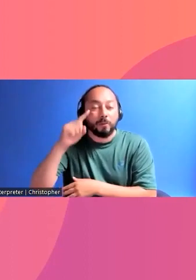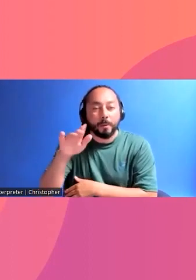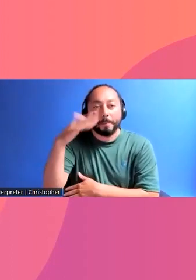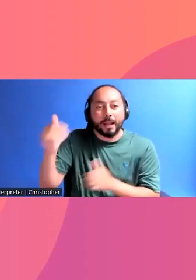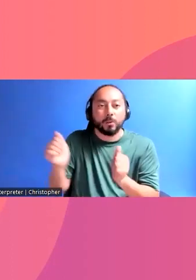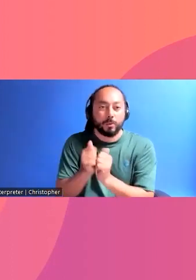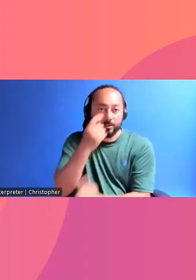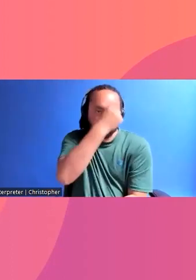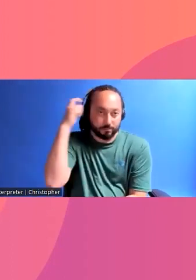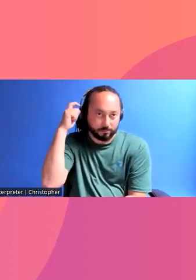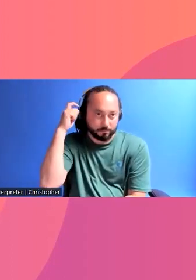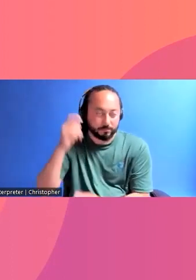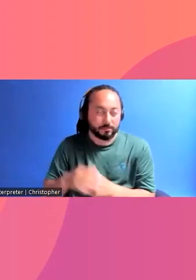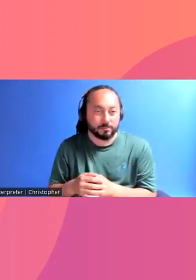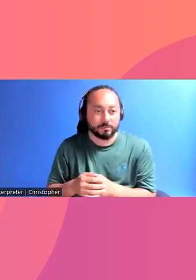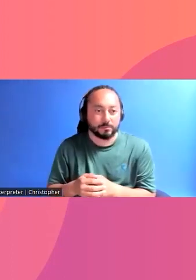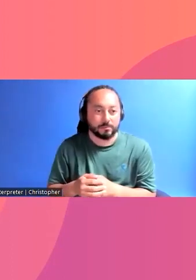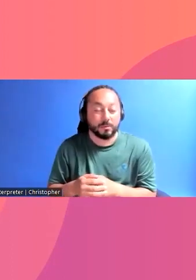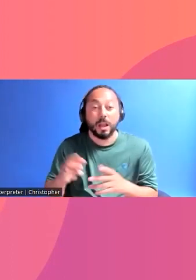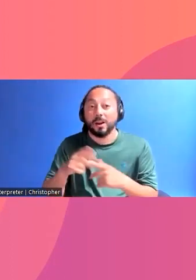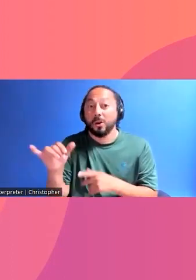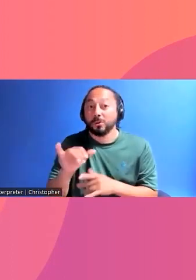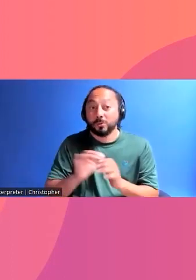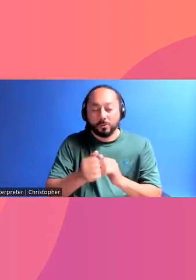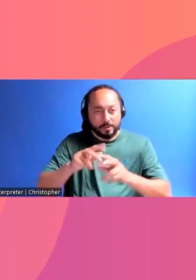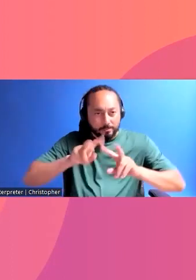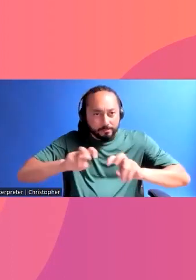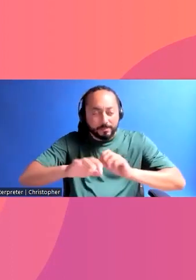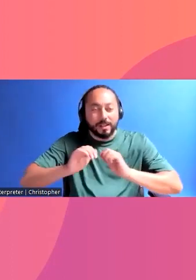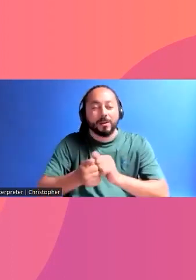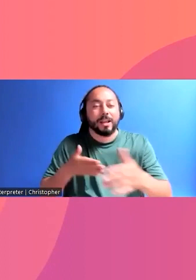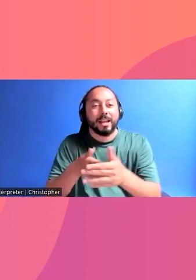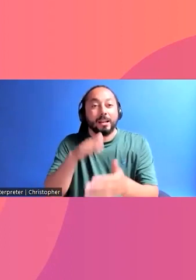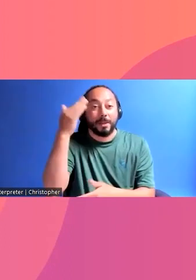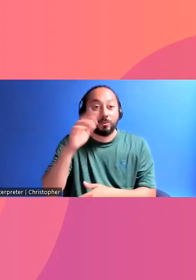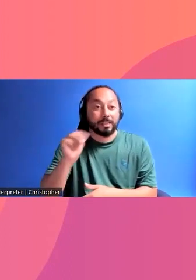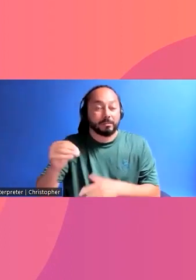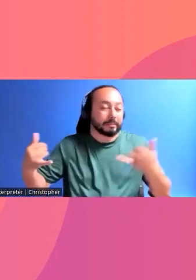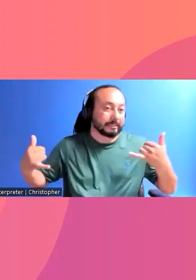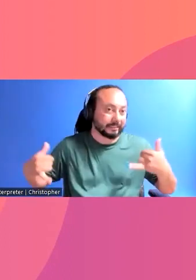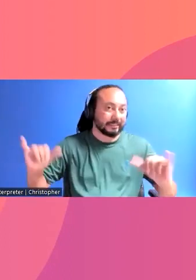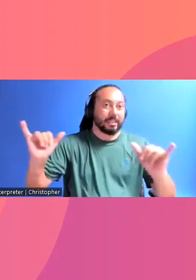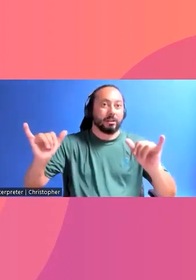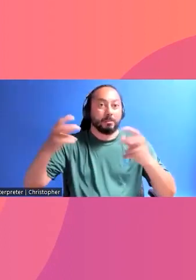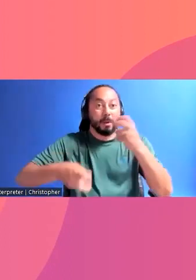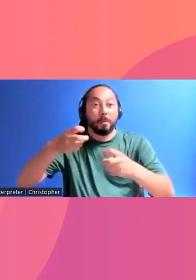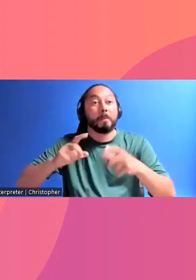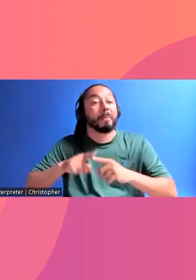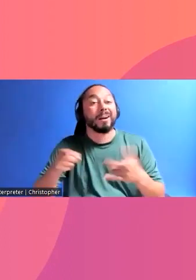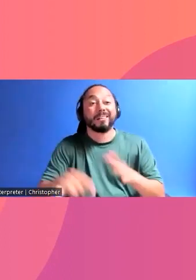avec ATC. Cette revue exploratoire met en évidence les différentes façons dont les personnes